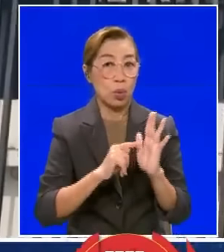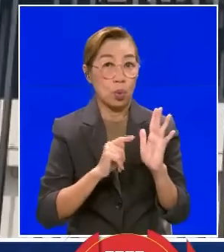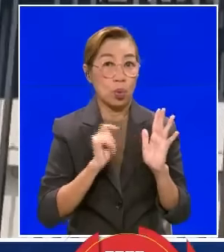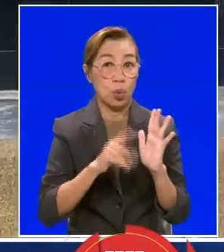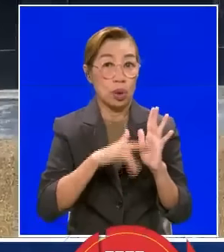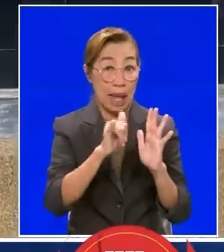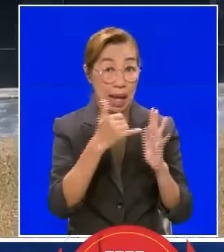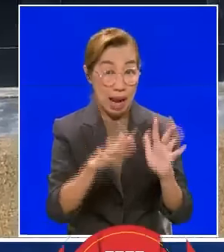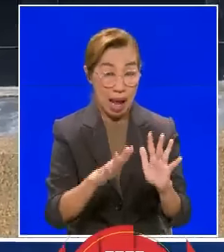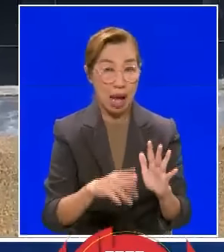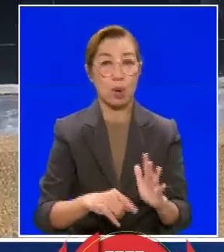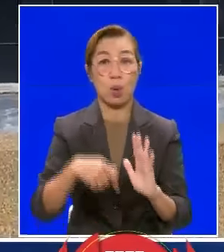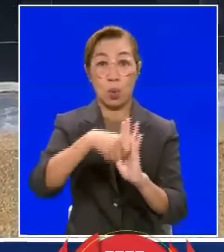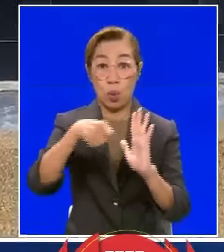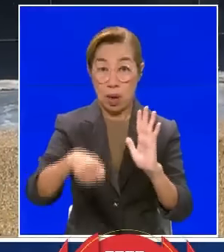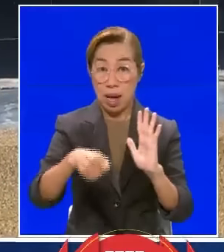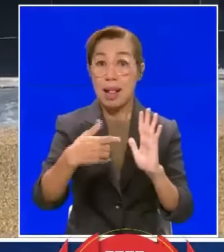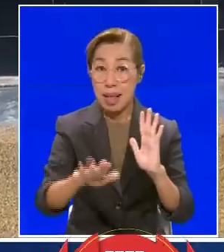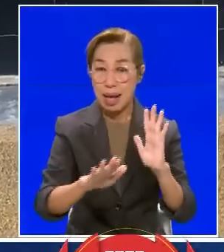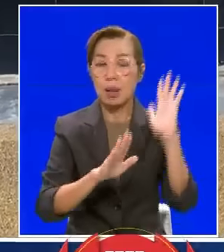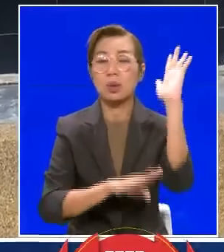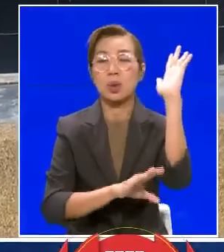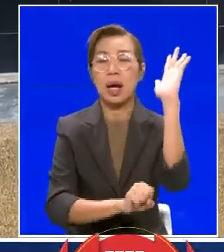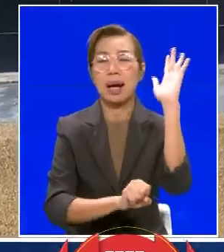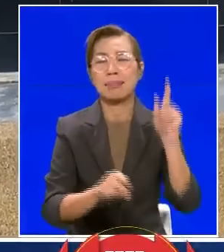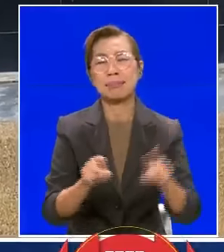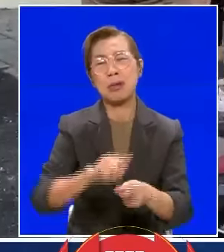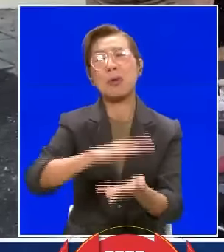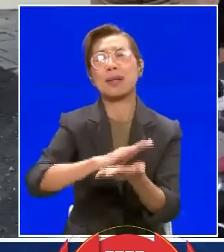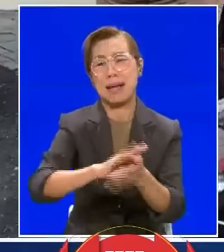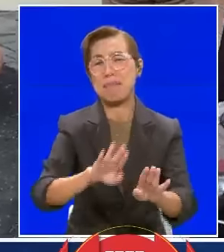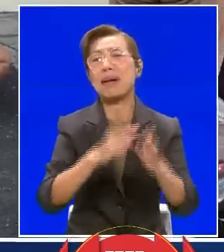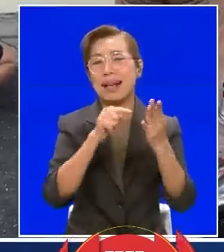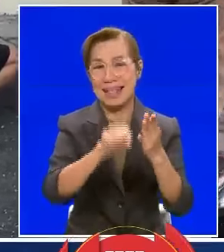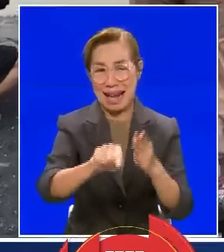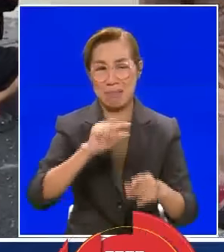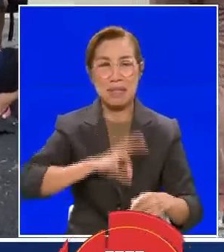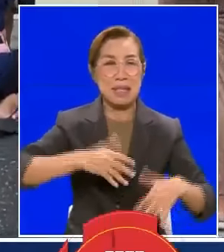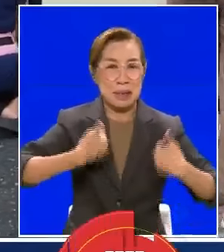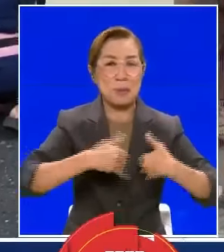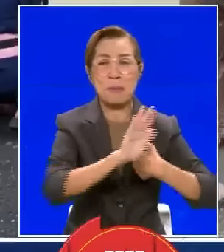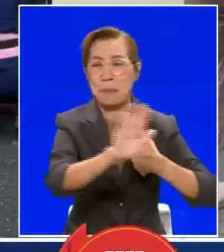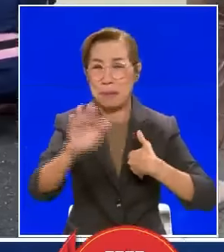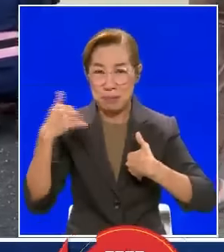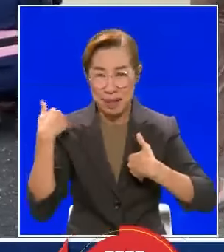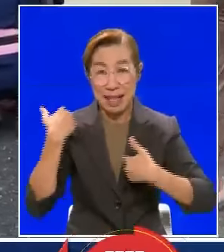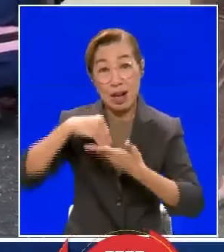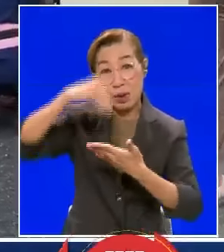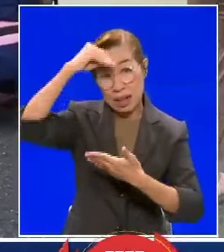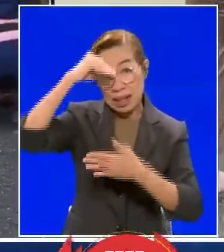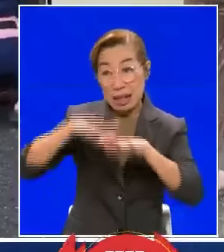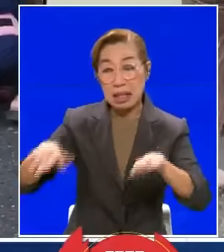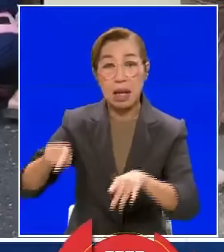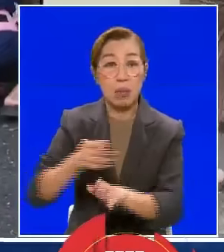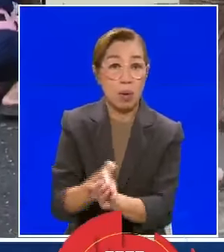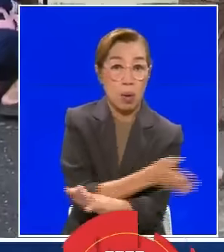แล้วลงใต้ไปที่สงขลากันบ้างคือทุกที่อ่ะมันเปิดเทอมอ่ะท่านผู้ชมก็ต้องมีสีสันกันหน่อยและอย่างที่บอกบางทีเด็กๆไปโรงเรียนโอ้หยุดกันมา